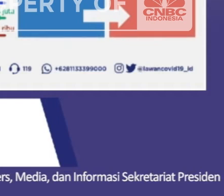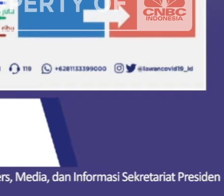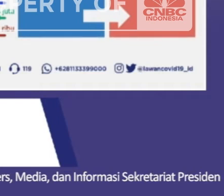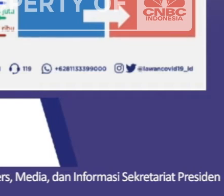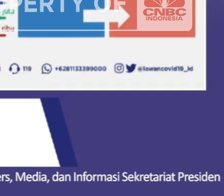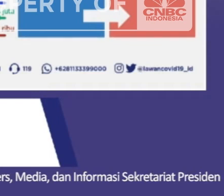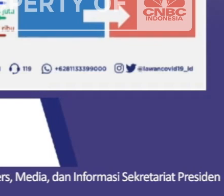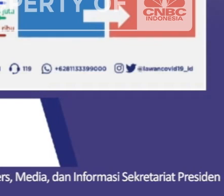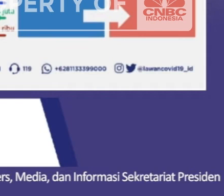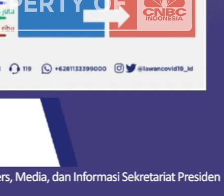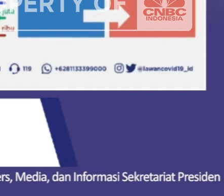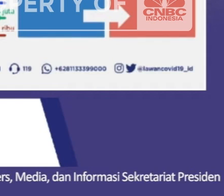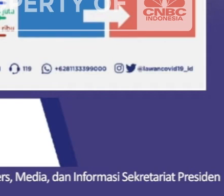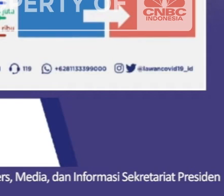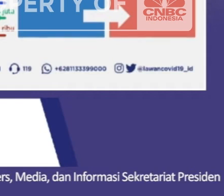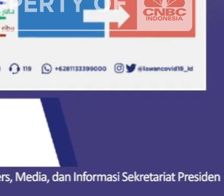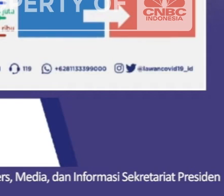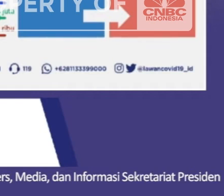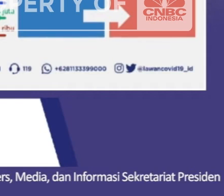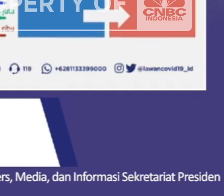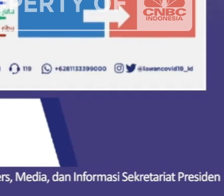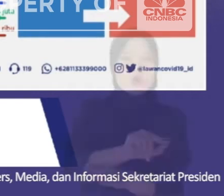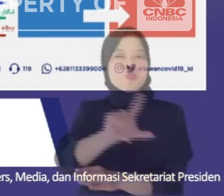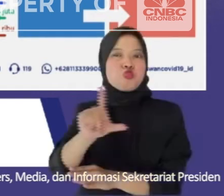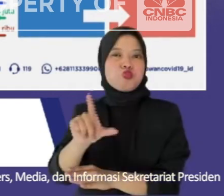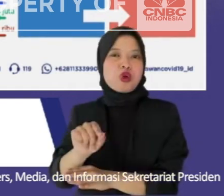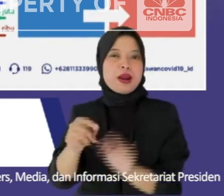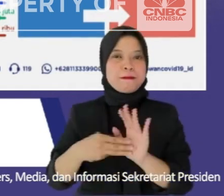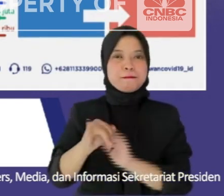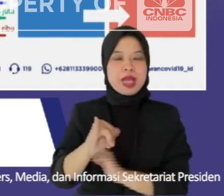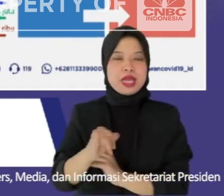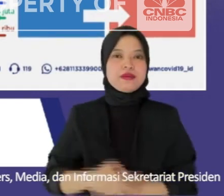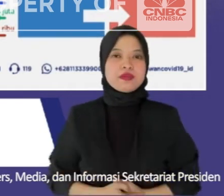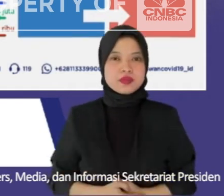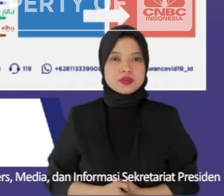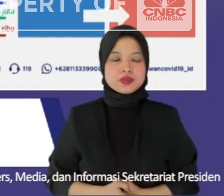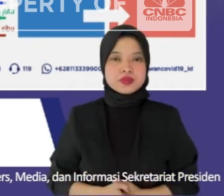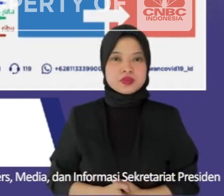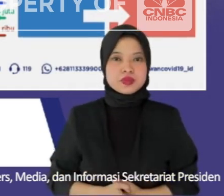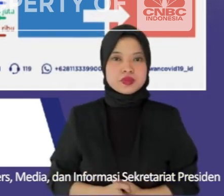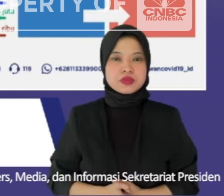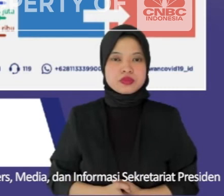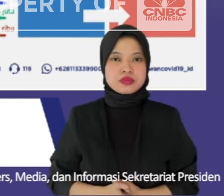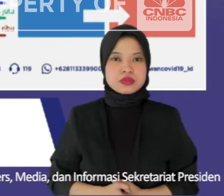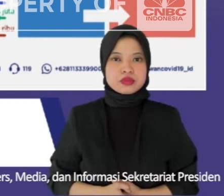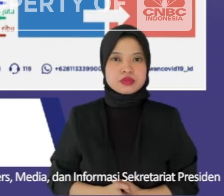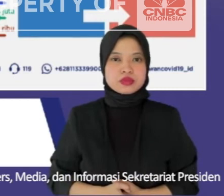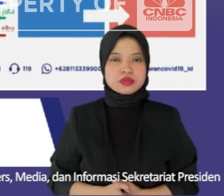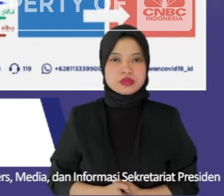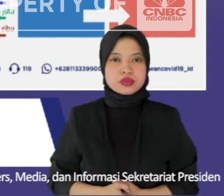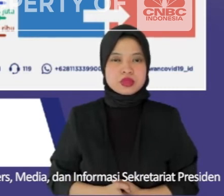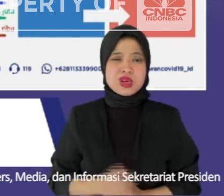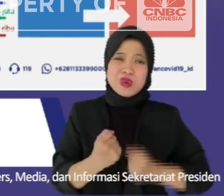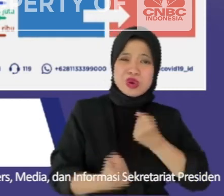kasus masih tinggi jika dibandingkan sebelum lonjakan kasus pada bulan Mei lalu meski demikian perjuangan